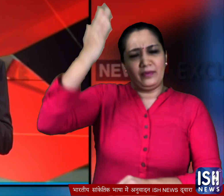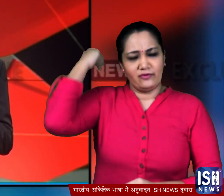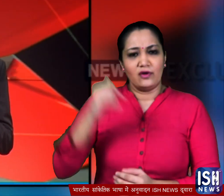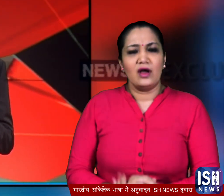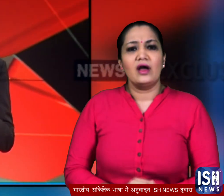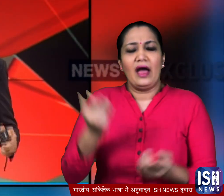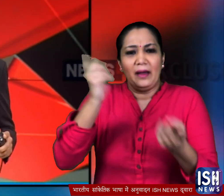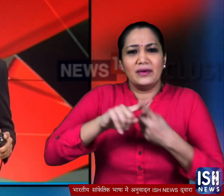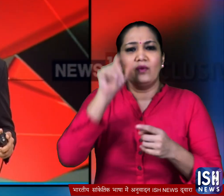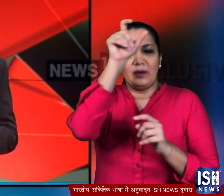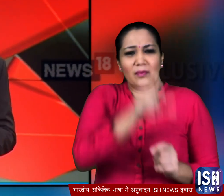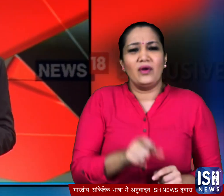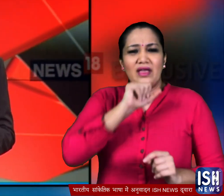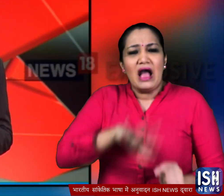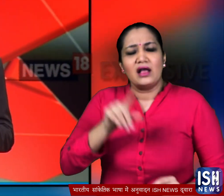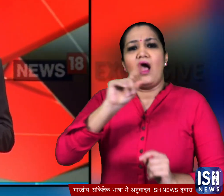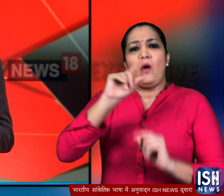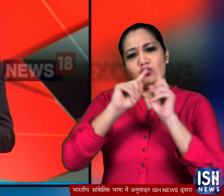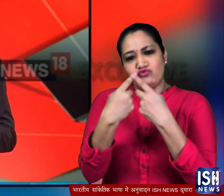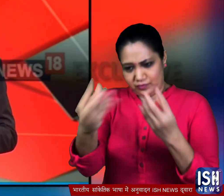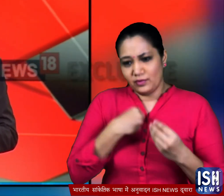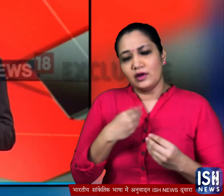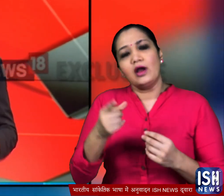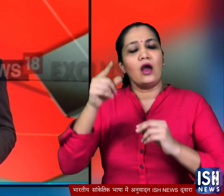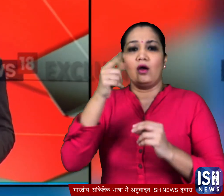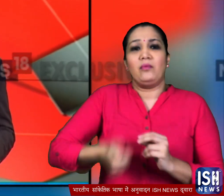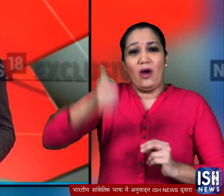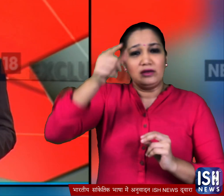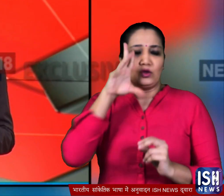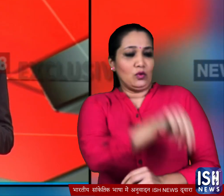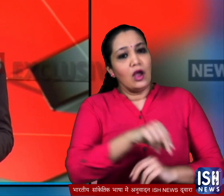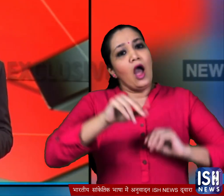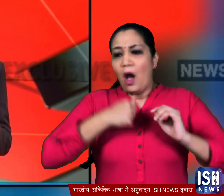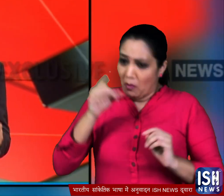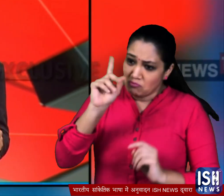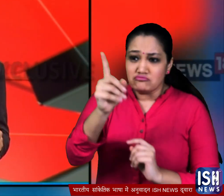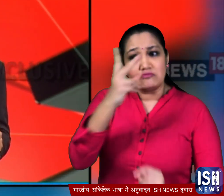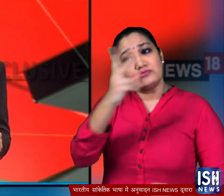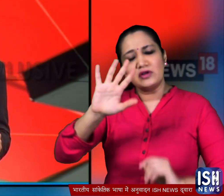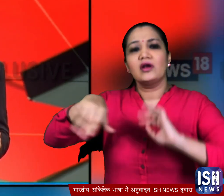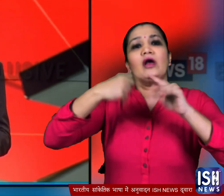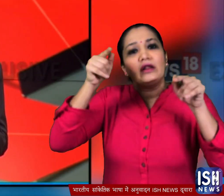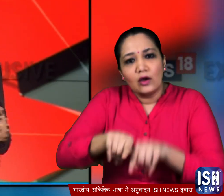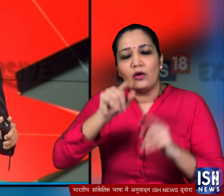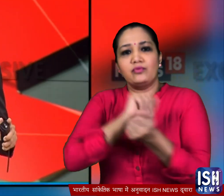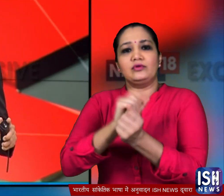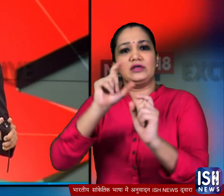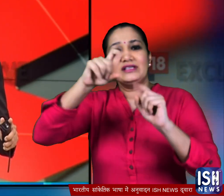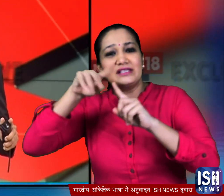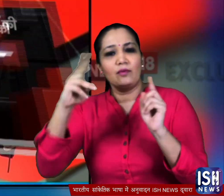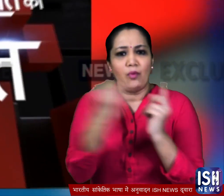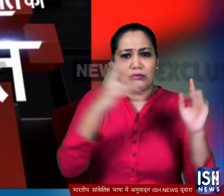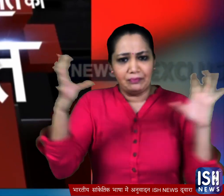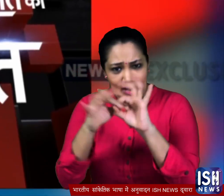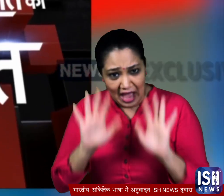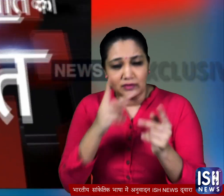एक युवक ने रूम मांगा था और मना करने पर होटल मालिक को धमकी देकर चला गया था। इसलिए पुलिस अब सीसीटीवी फुटेज के जरिए दोनों घटनाओं का